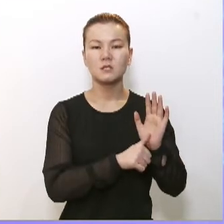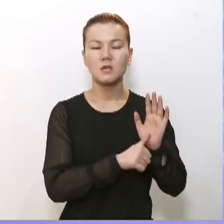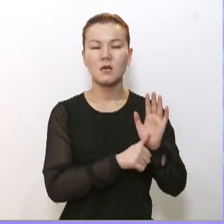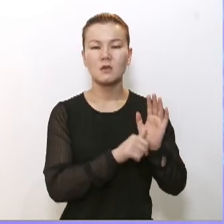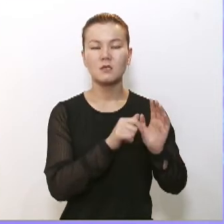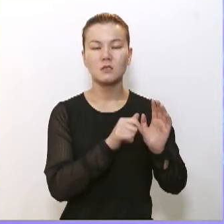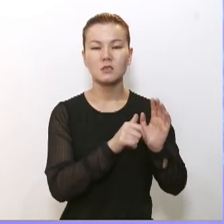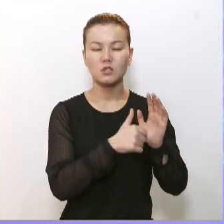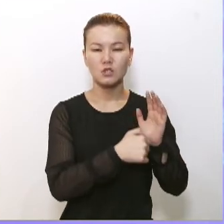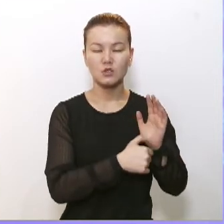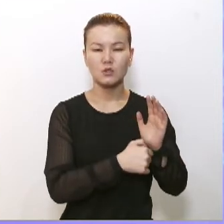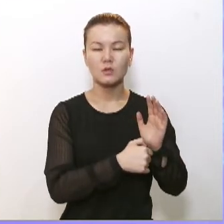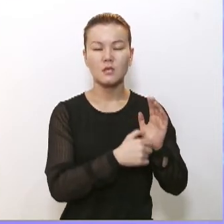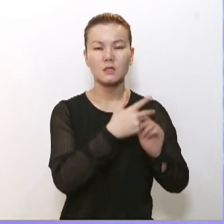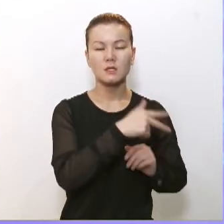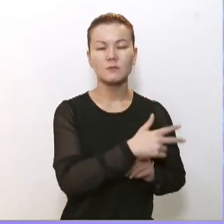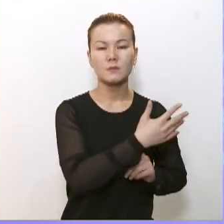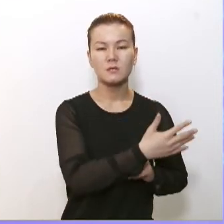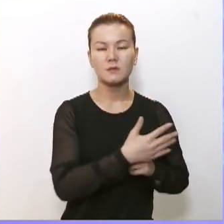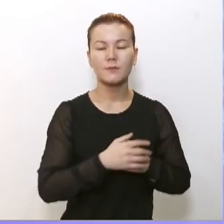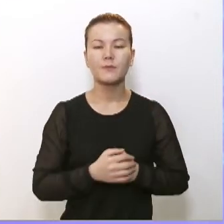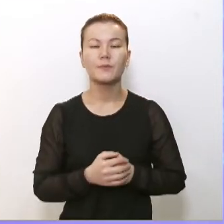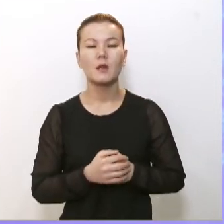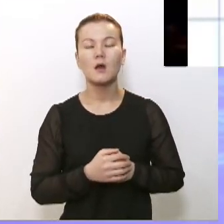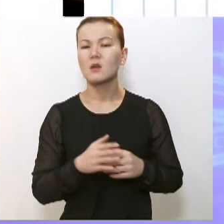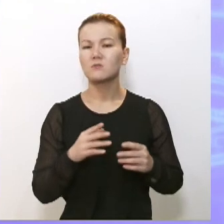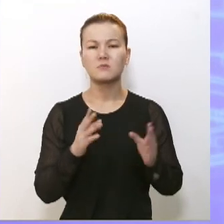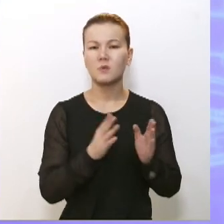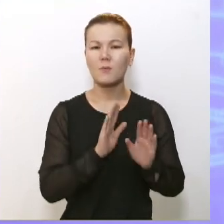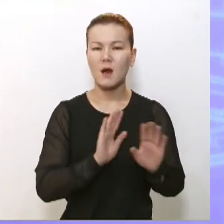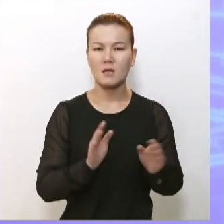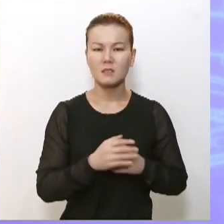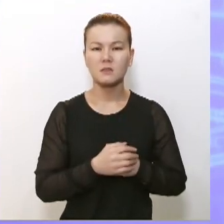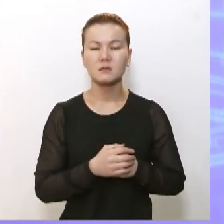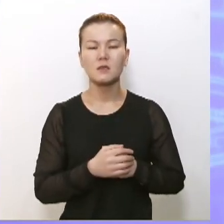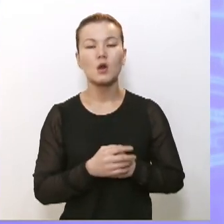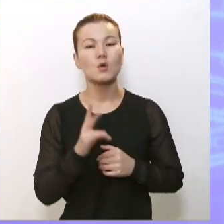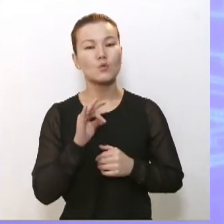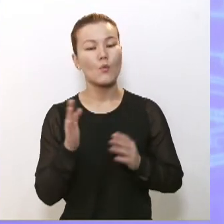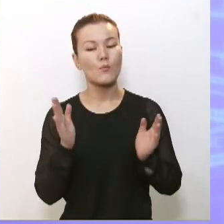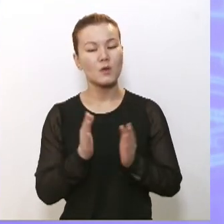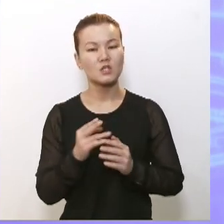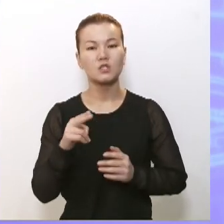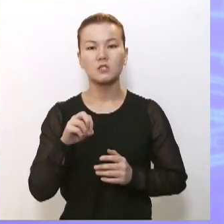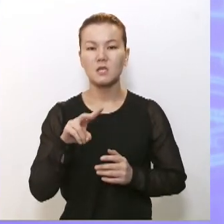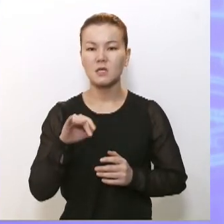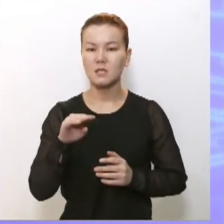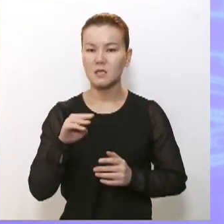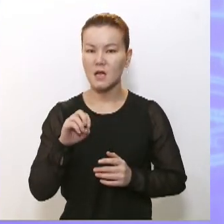135 не маленький остаток но все-таки меньше делителя